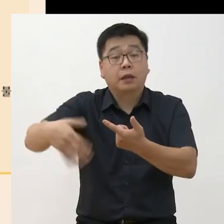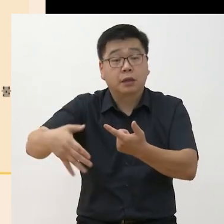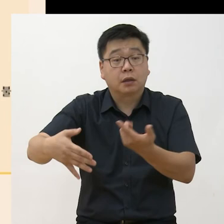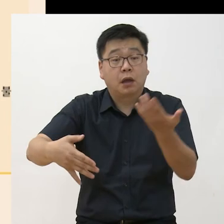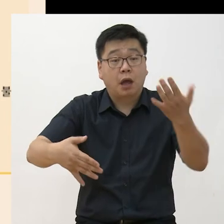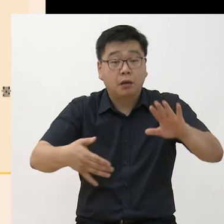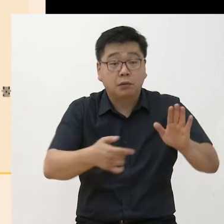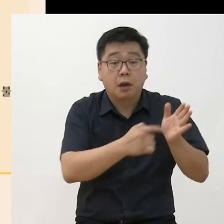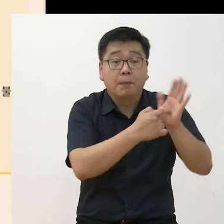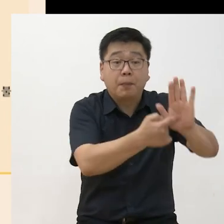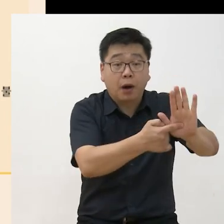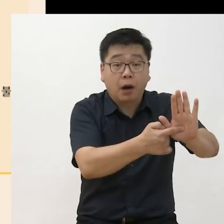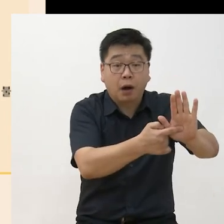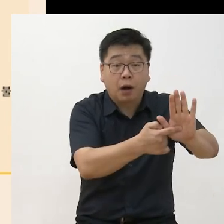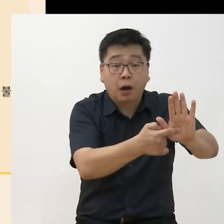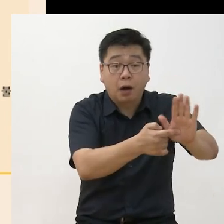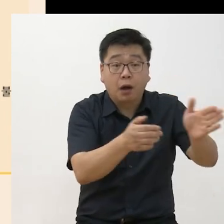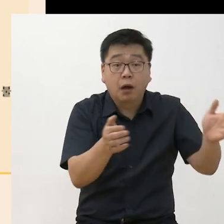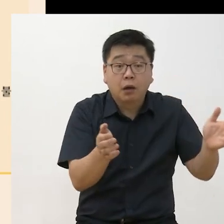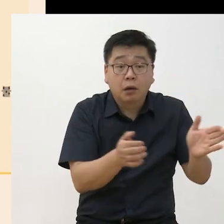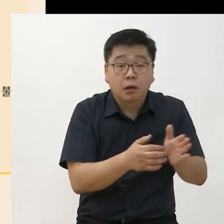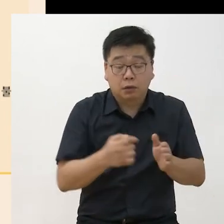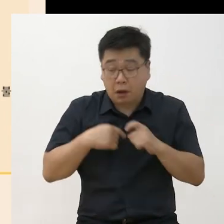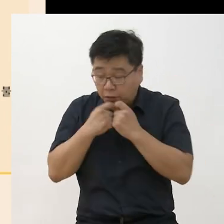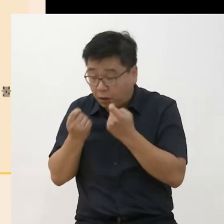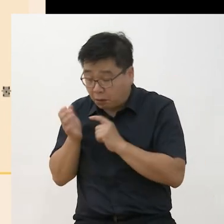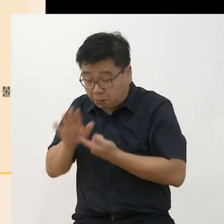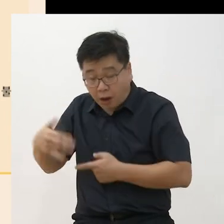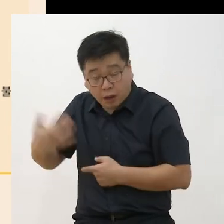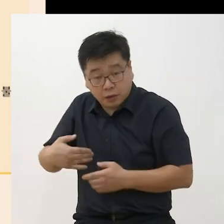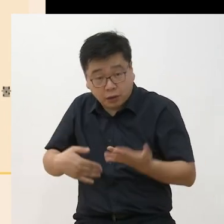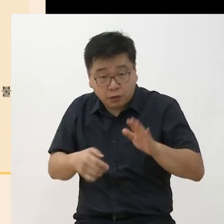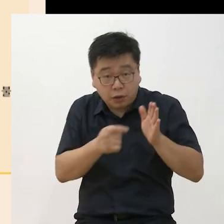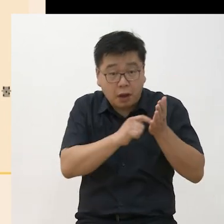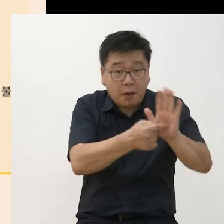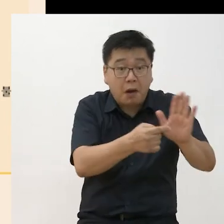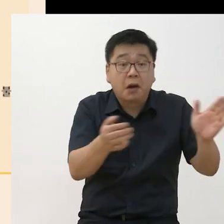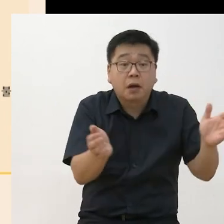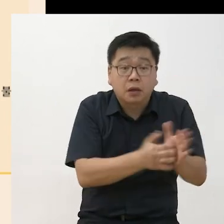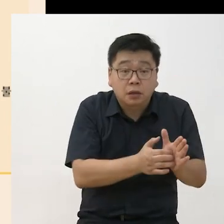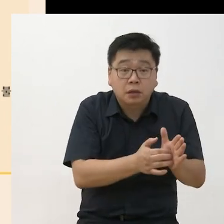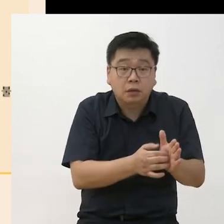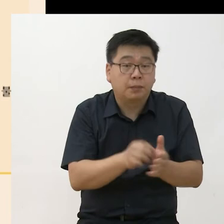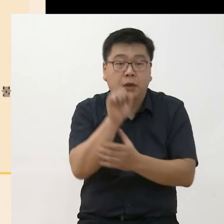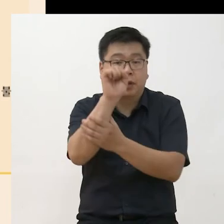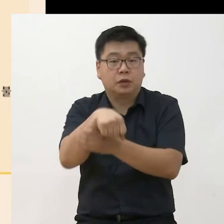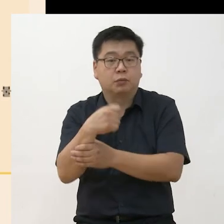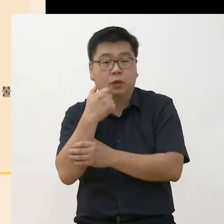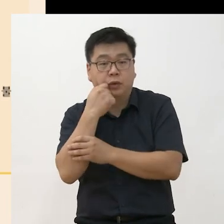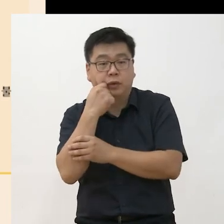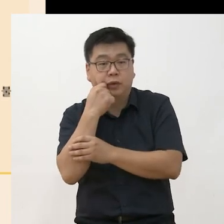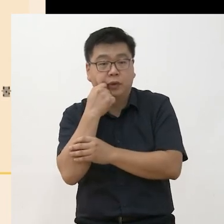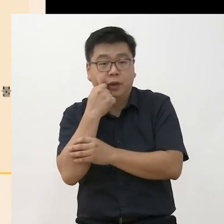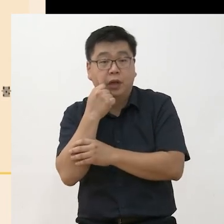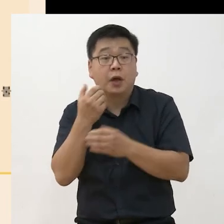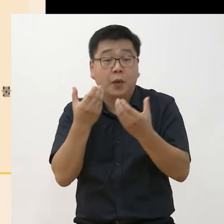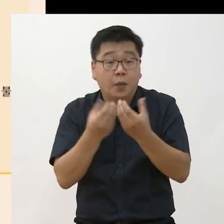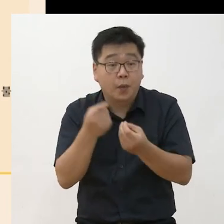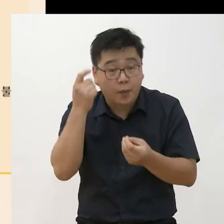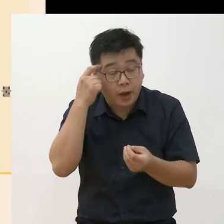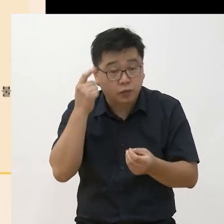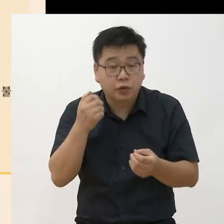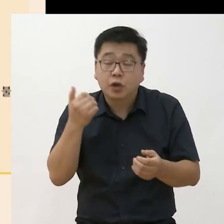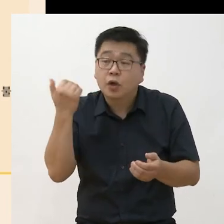경우는 신청이 불가합니다. 이거는 이제 저희가 이제 1차 심사는 그 누가 어떤 작품을 냈는지 모르는 상태에서